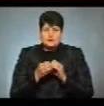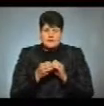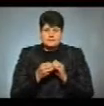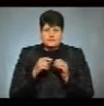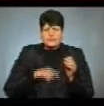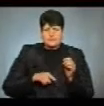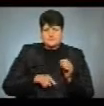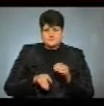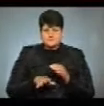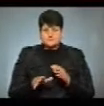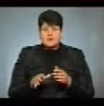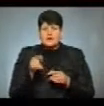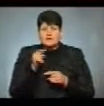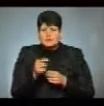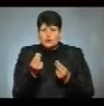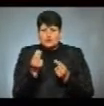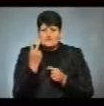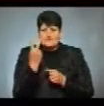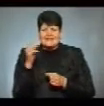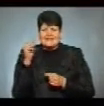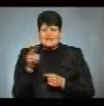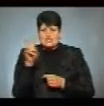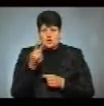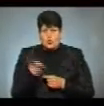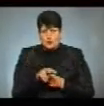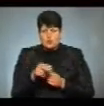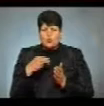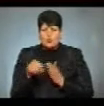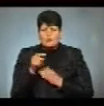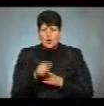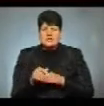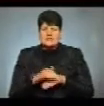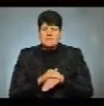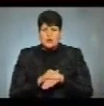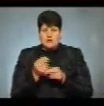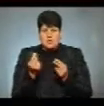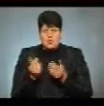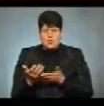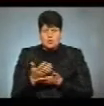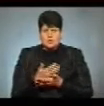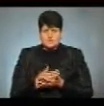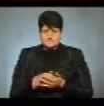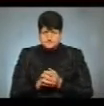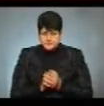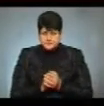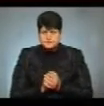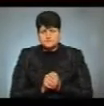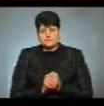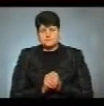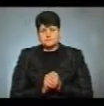сечововідної системи. Він коштує понад 2000 доларів. Придбали його за благодійні кошти. Подробиці у сюжеті Анжели